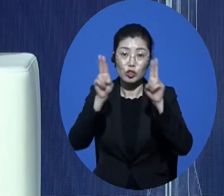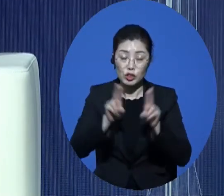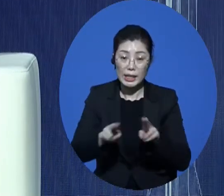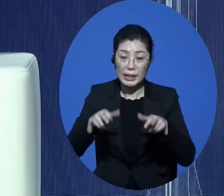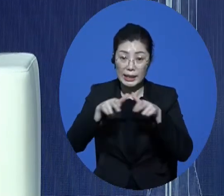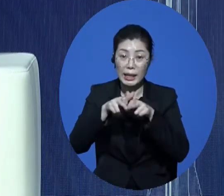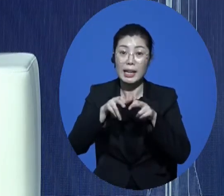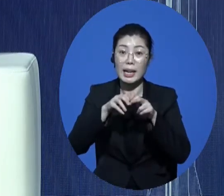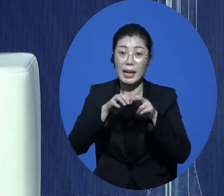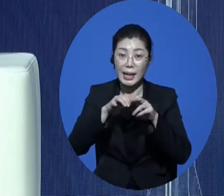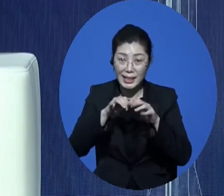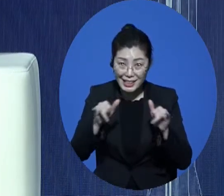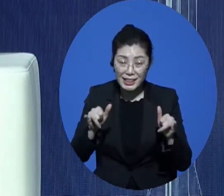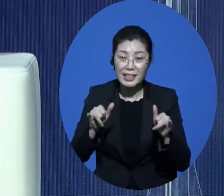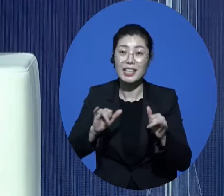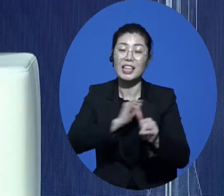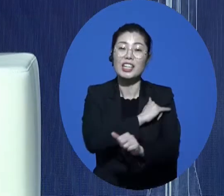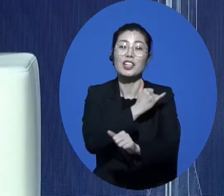국제장애인